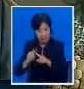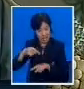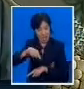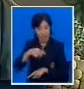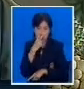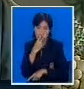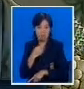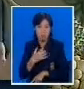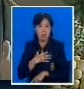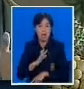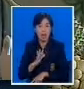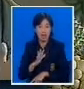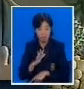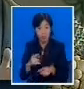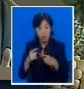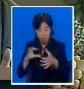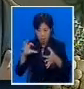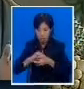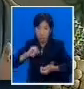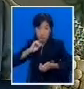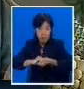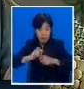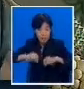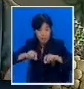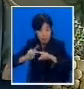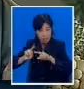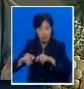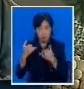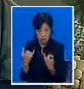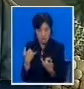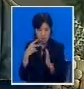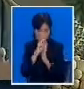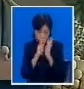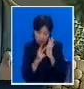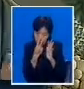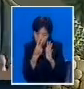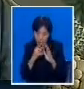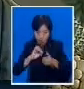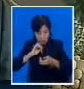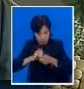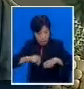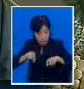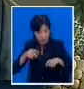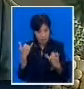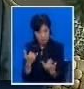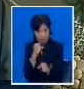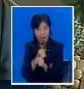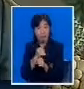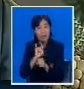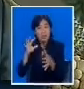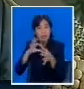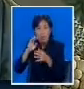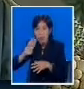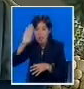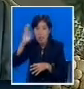กินรวบส่วนสัญญาที่มันค้างอยู่ตอนนี้มีปัญหาเรื่องข้อกฎหมายกับสัญญาต่อว่าสัญญาที่มันค้างอยู่กับบริษัทที่